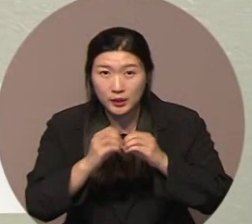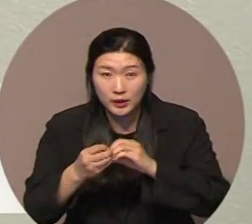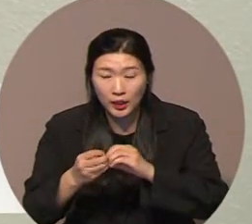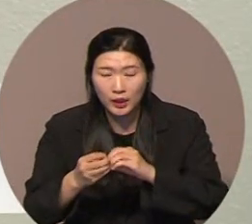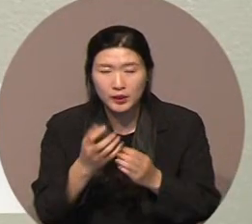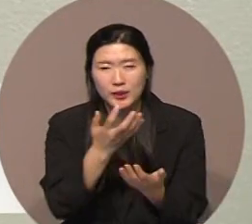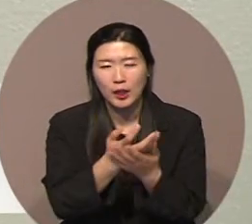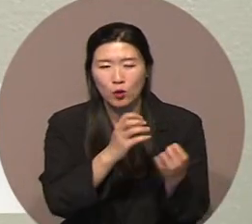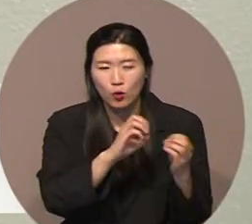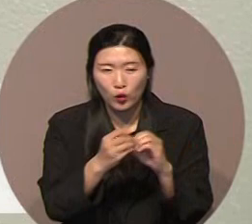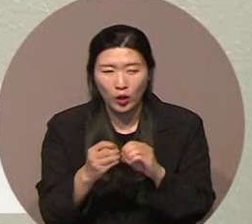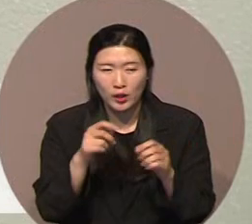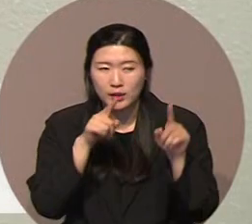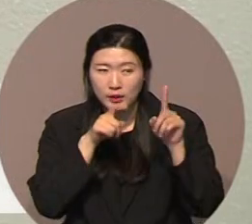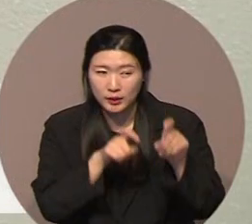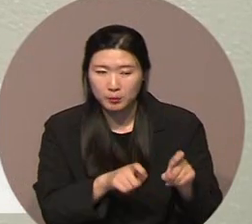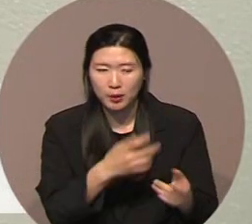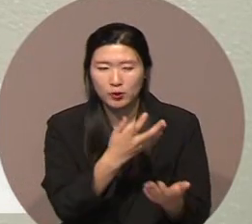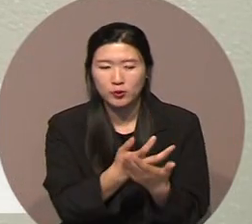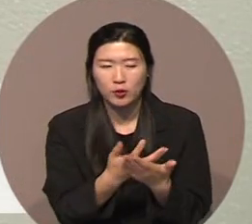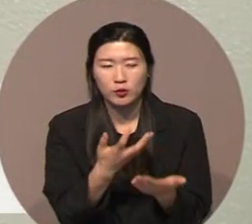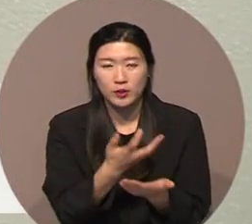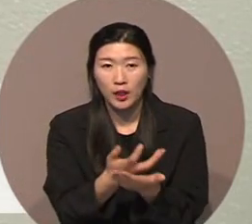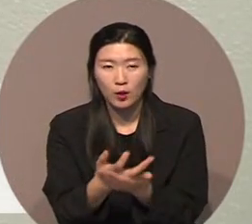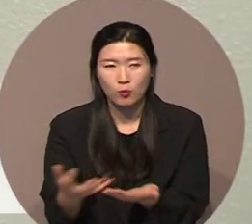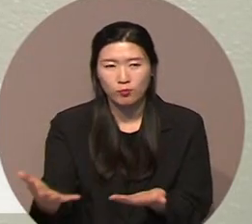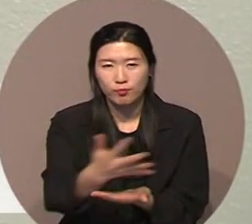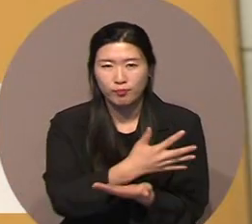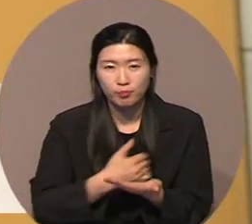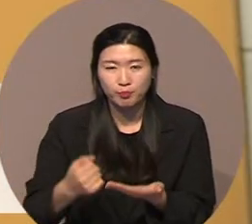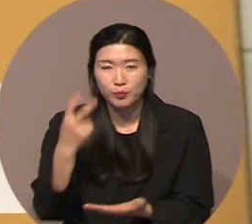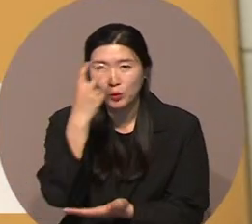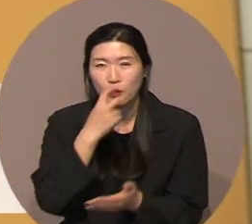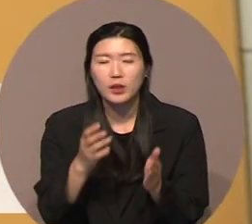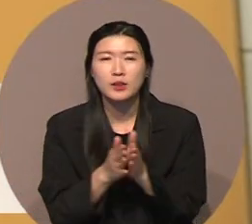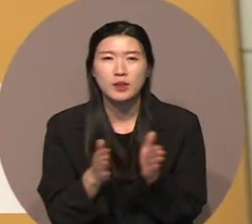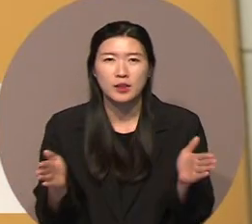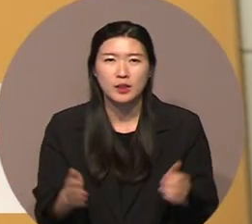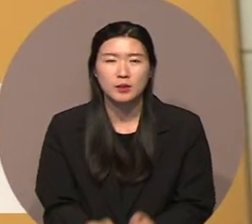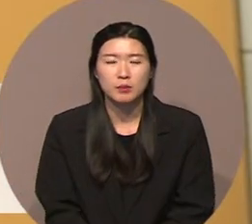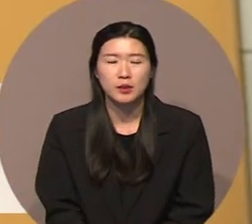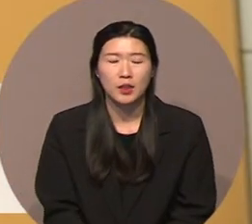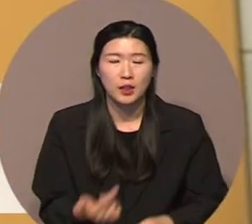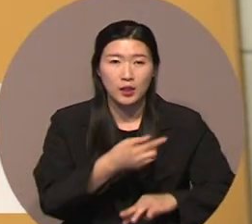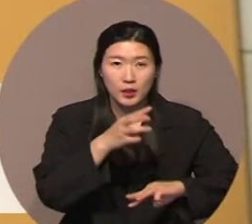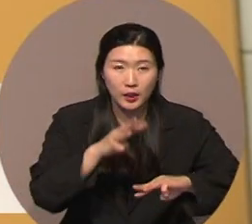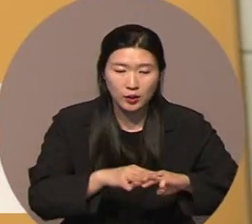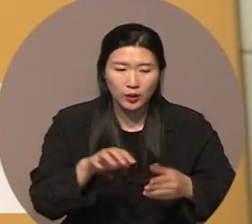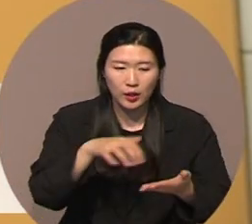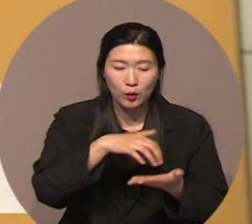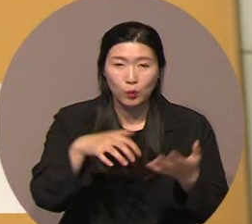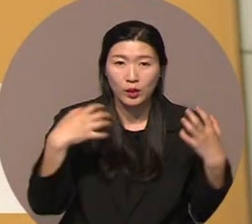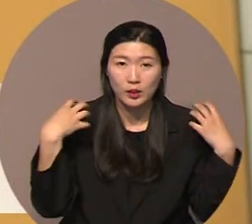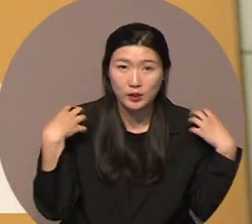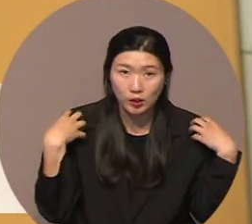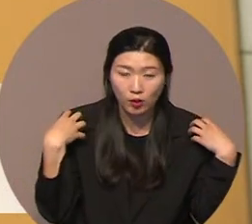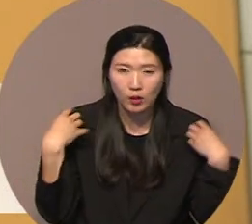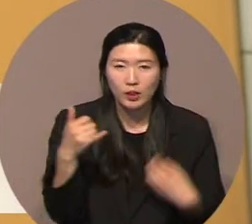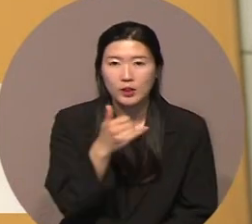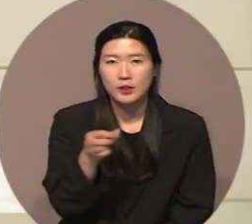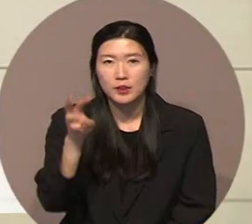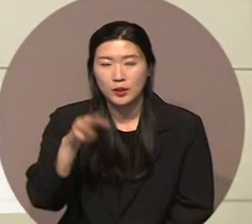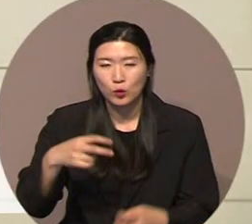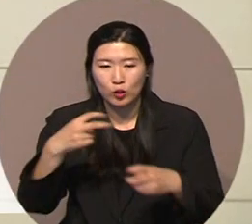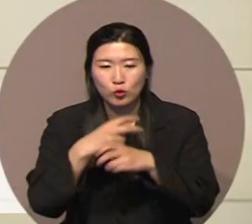기관을 압수 수색하고 있습니다 검찰은 정부 대전 청사에 있는 통계청과 정부 세종청사에 있는